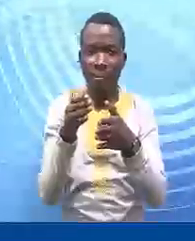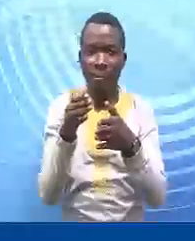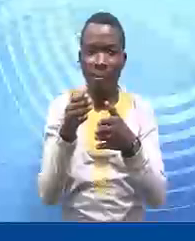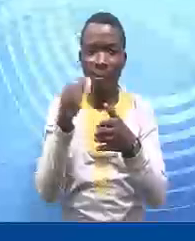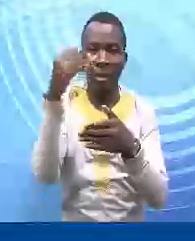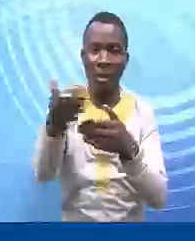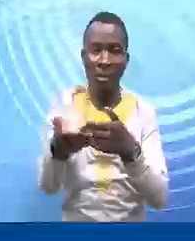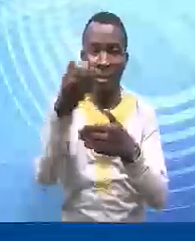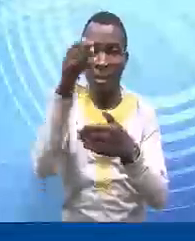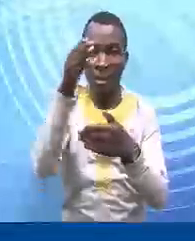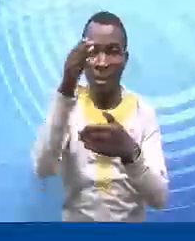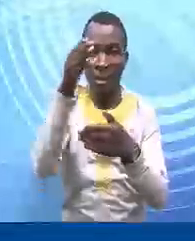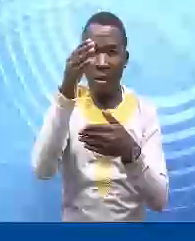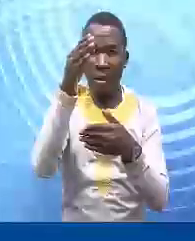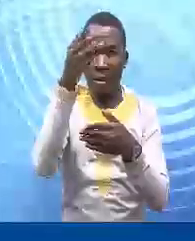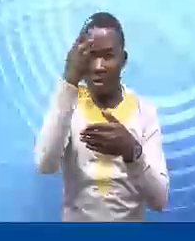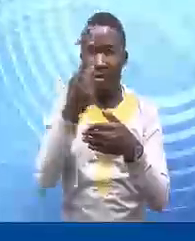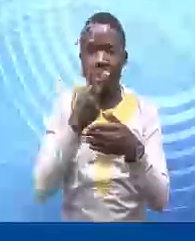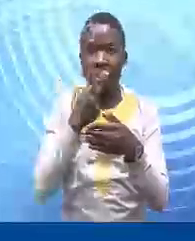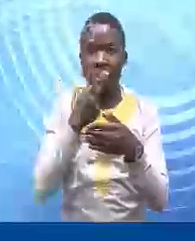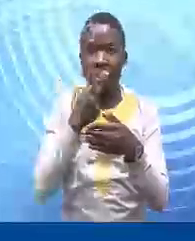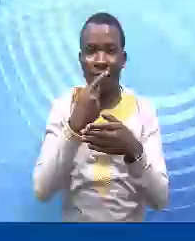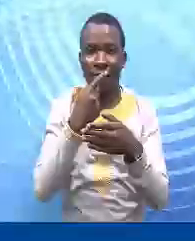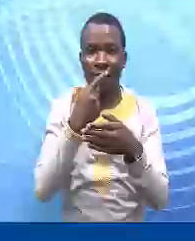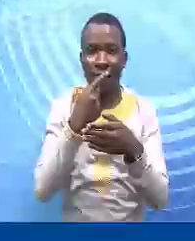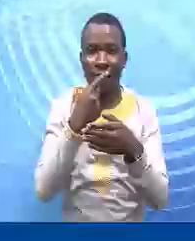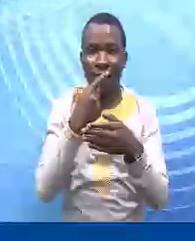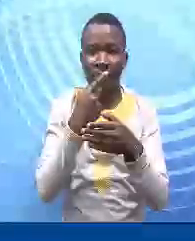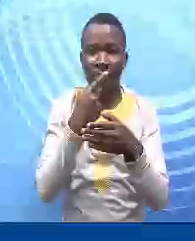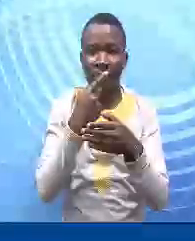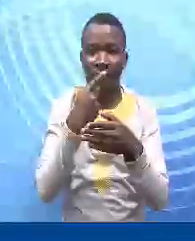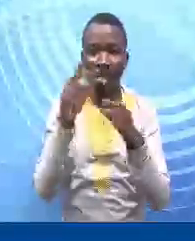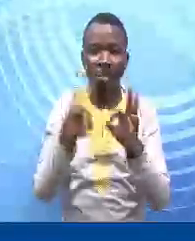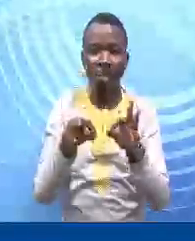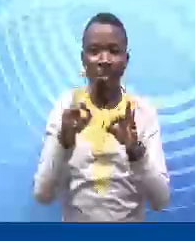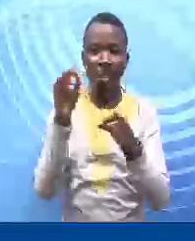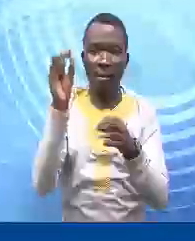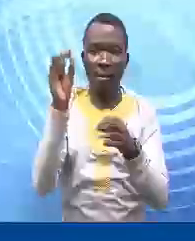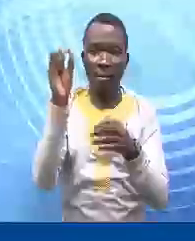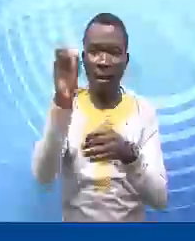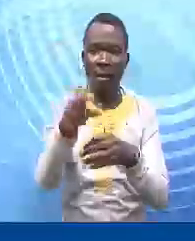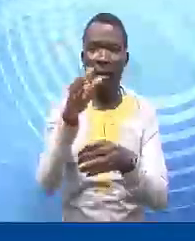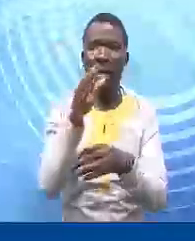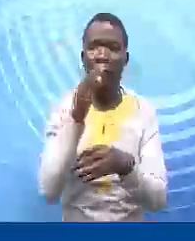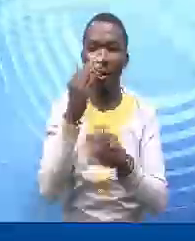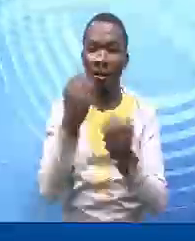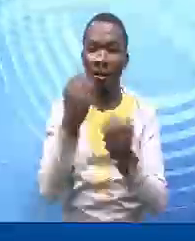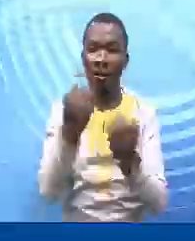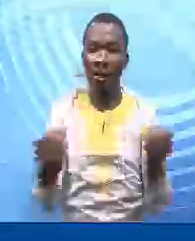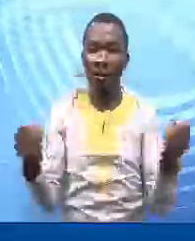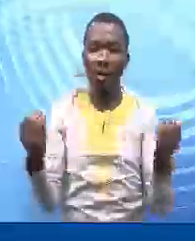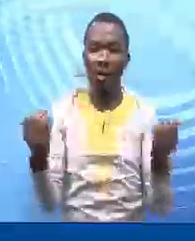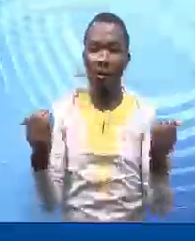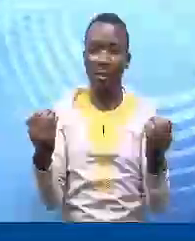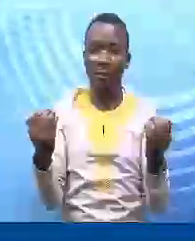rero umubyeyi mubi asiga umurage mubi buriya buriya ni ibintu byatewe na nyina waba birababaje